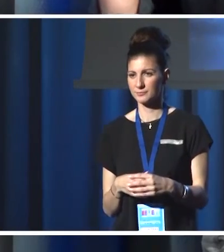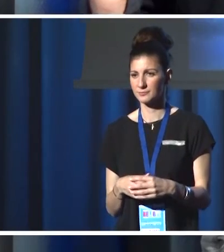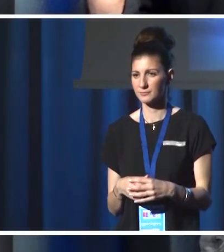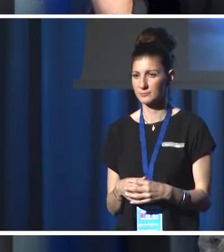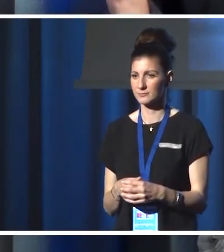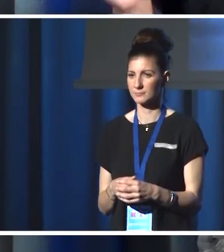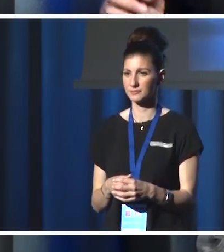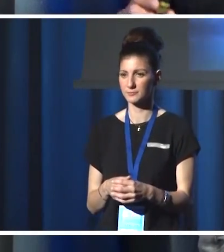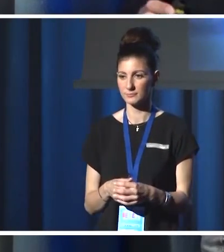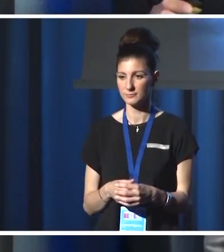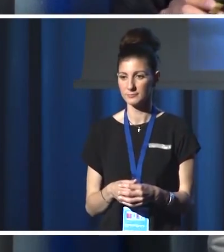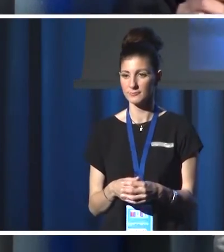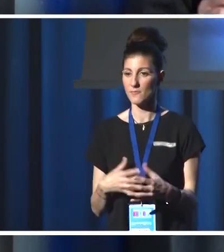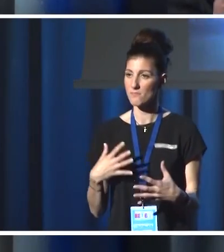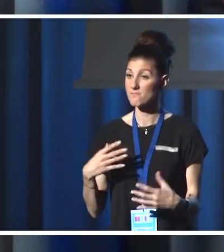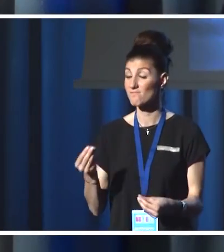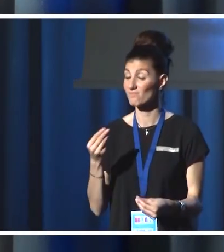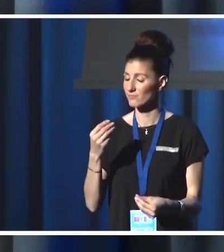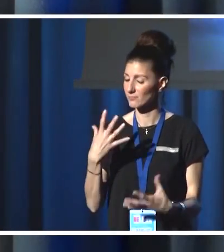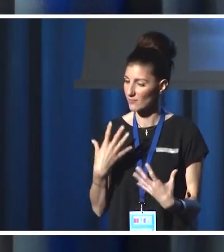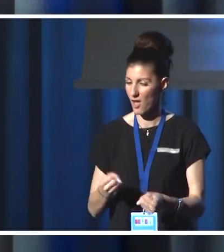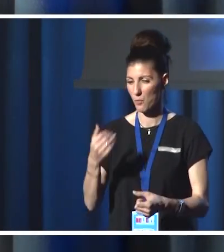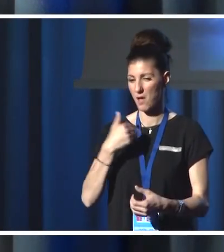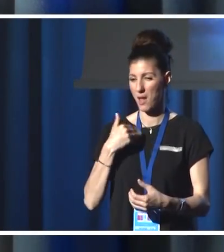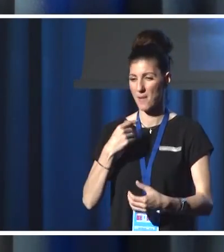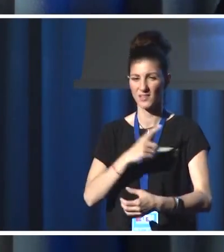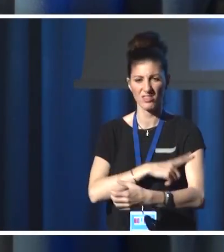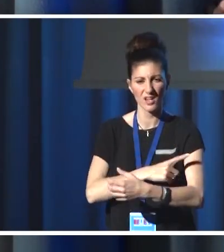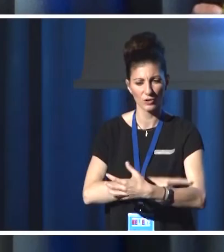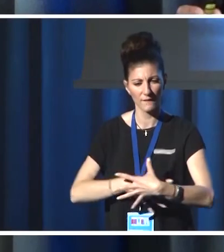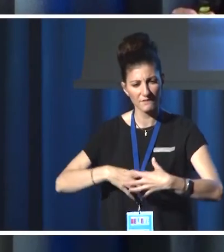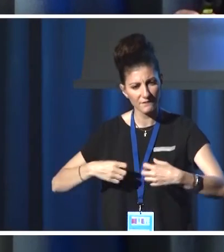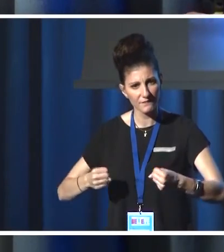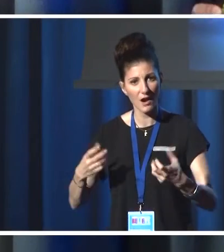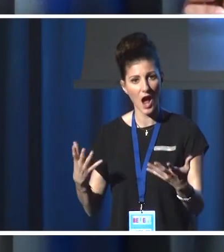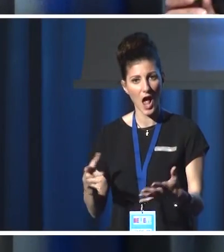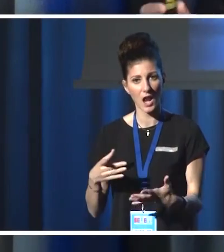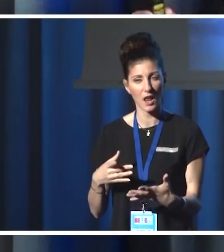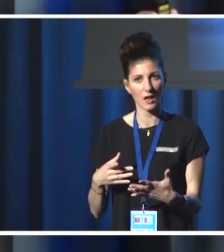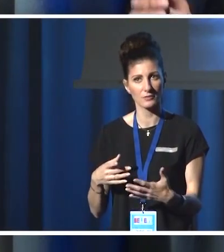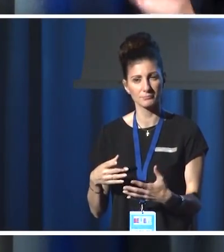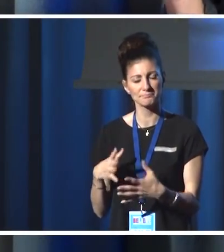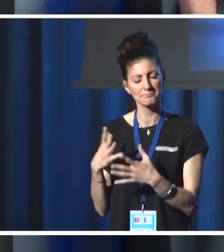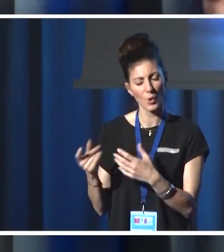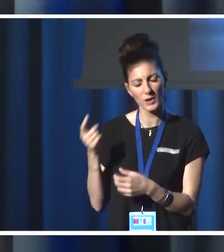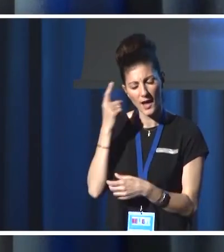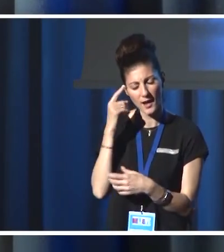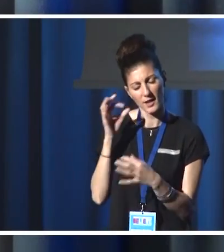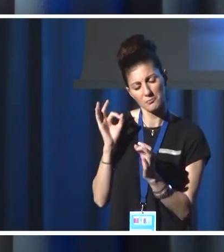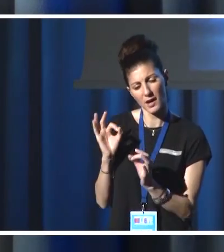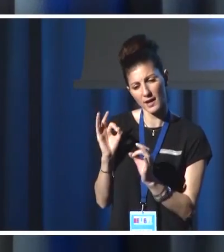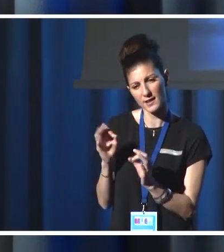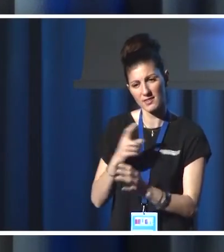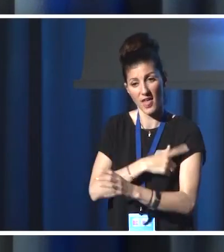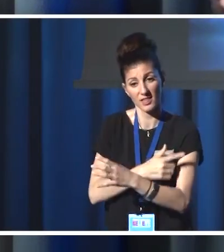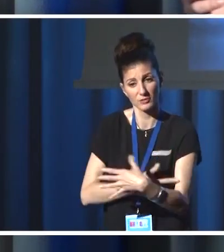μεγάλες δυνατότητες μέσα μας αυτό το αντιλαμβανόμαστε όταν στη ζωή